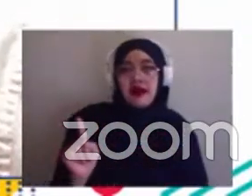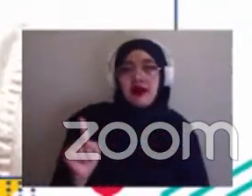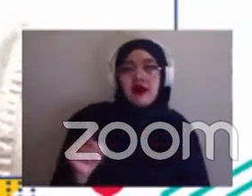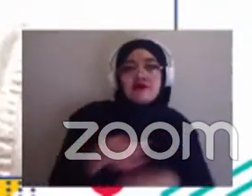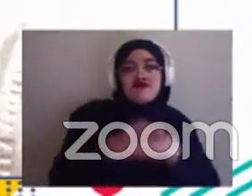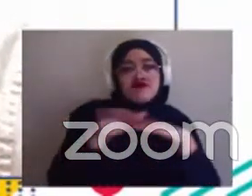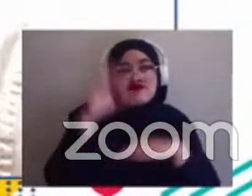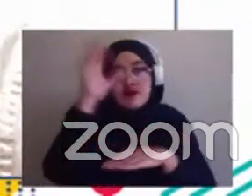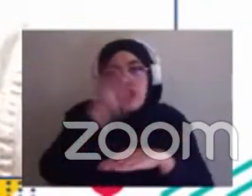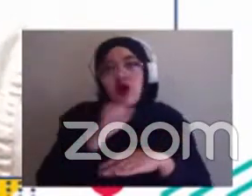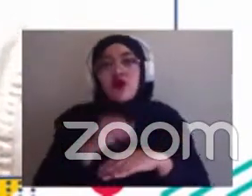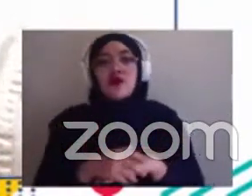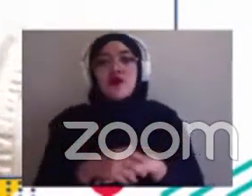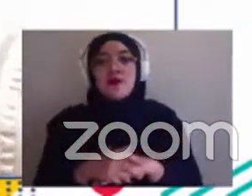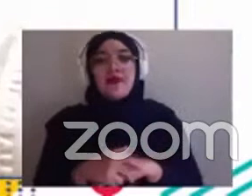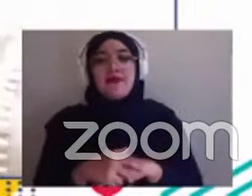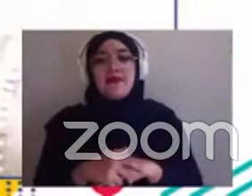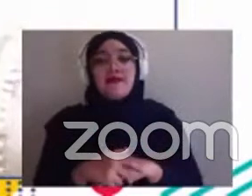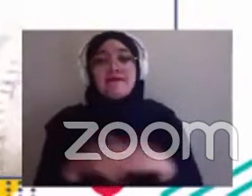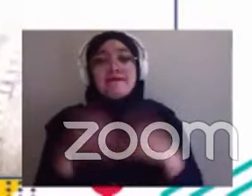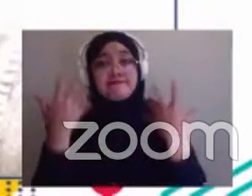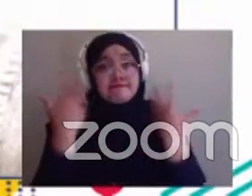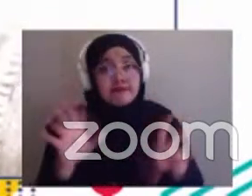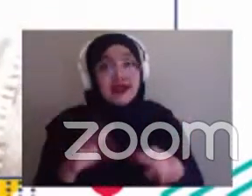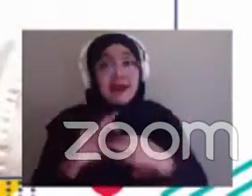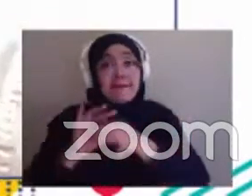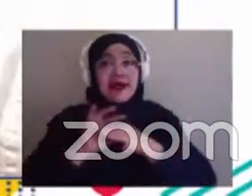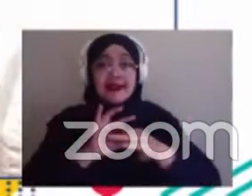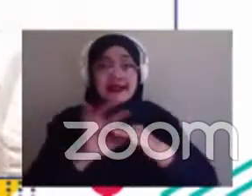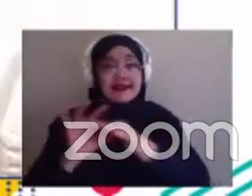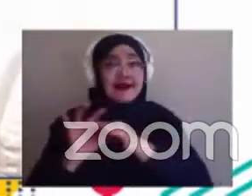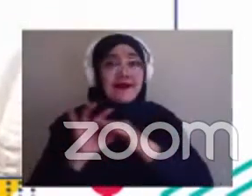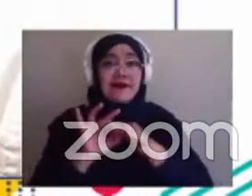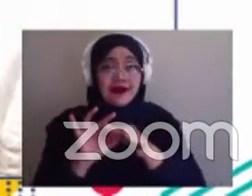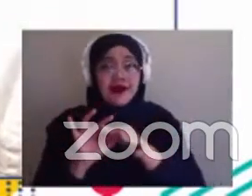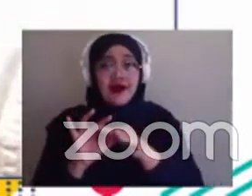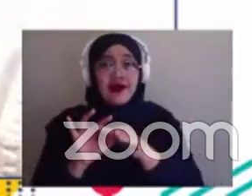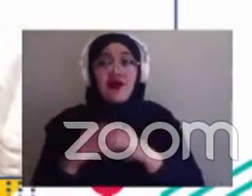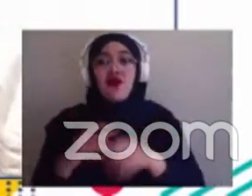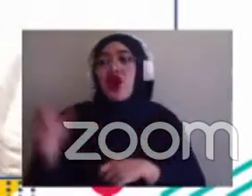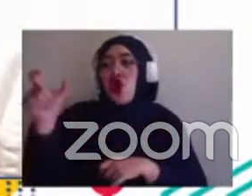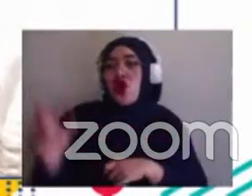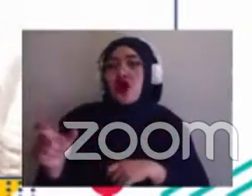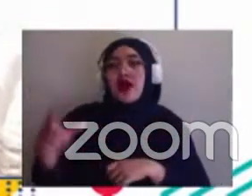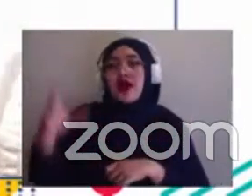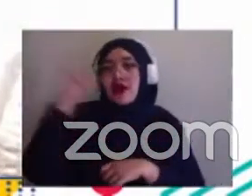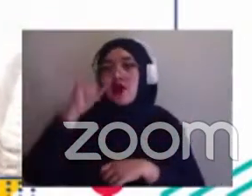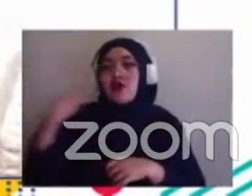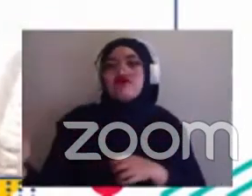berbagai platform, dan kemudian kita bekerja sama, dan dengan demikian platform-platform teknologi Indonesia bisa terus